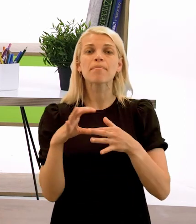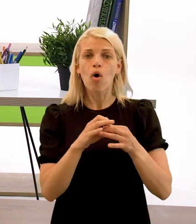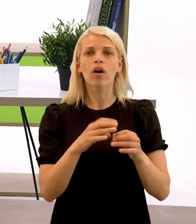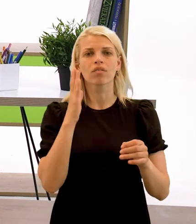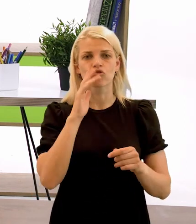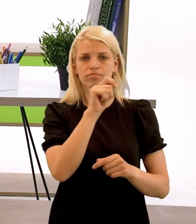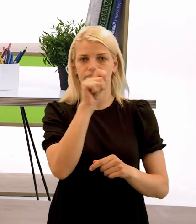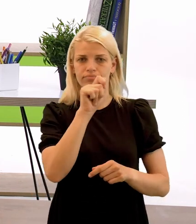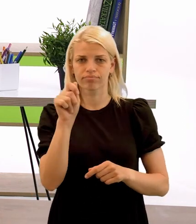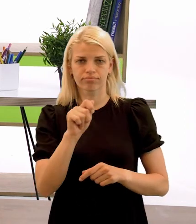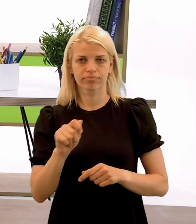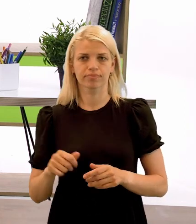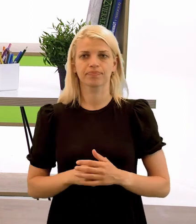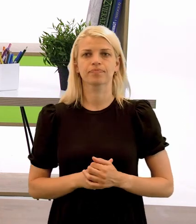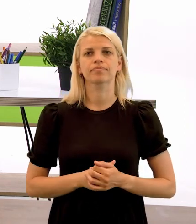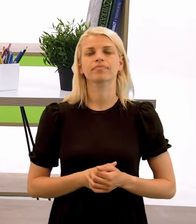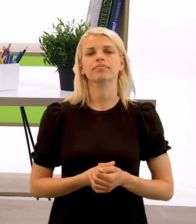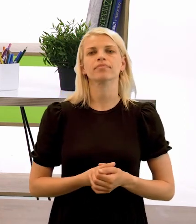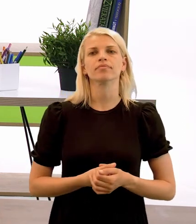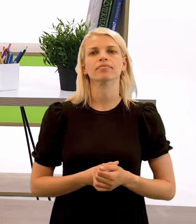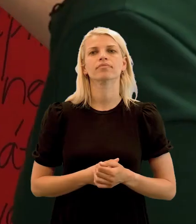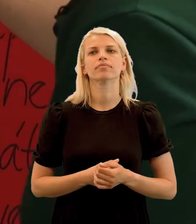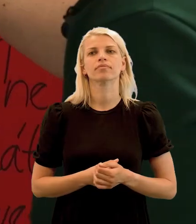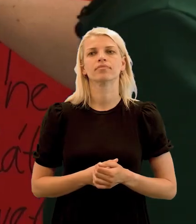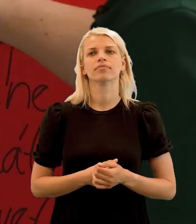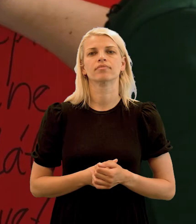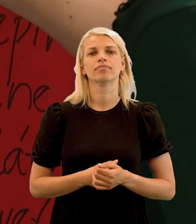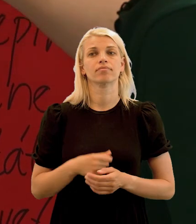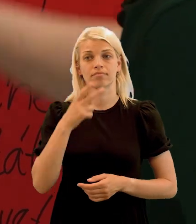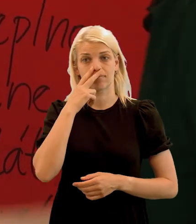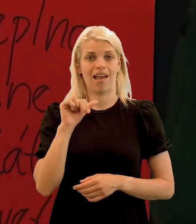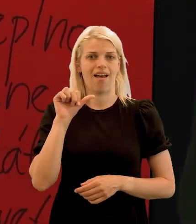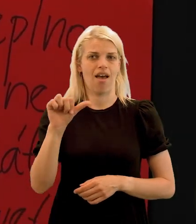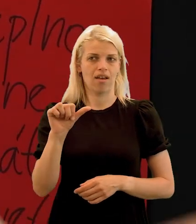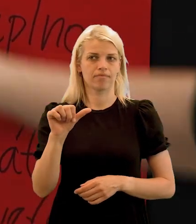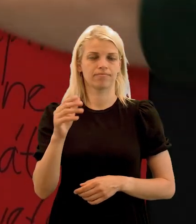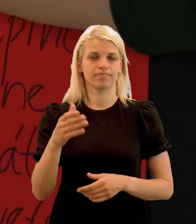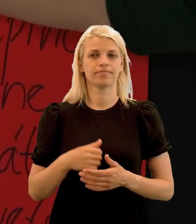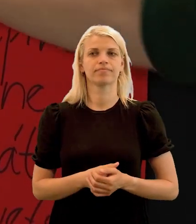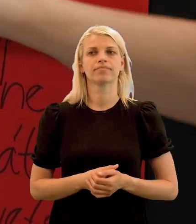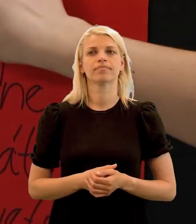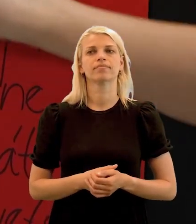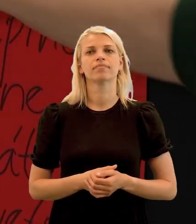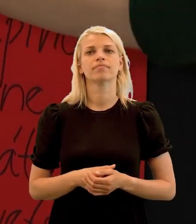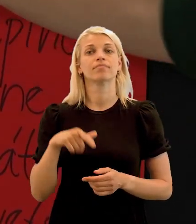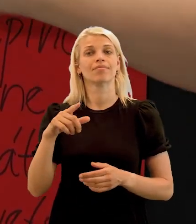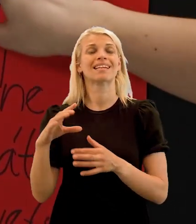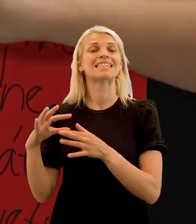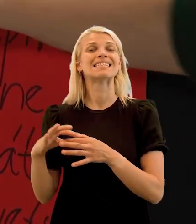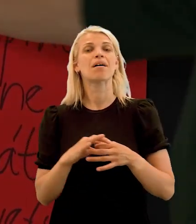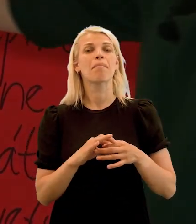Spojky sú neohybné a neplnovýznamové slova. Pozrite, mám tu spojku a, ktorá mi